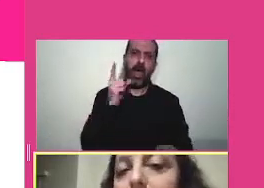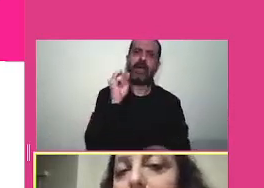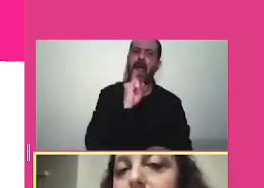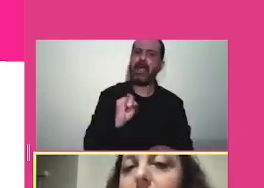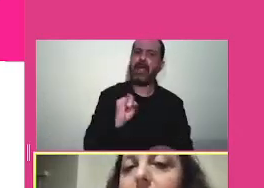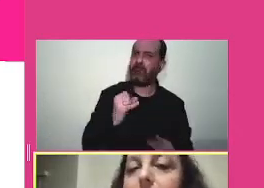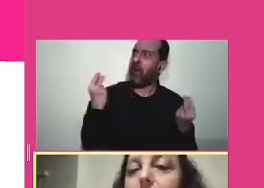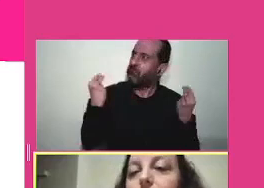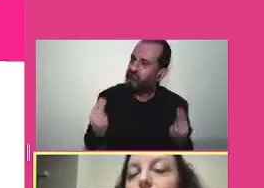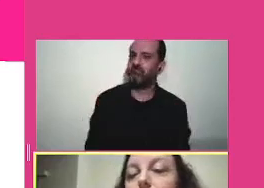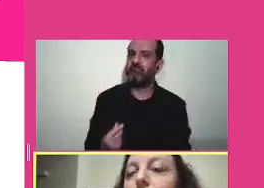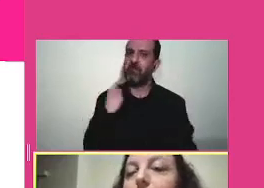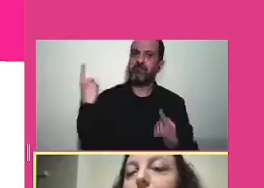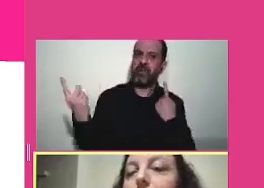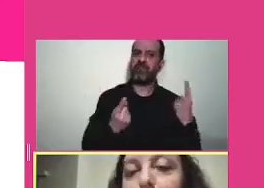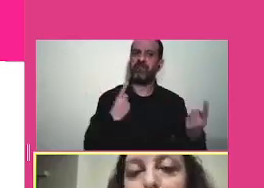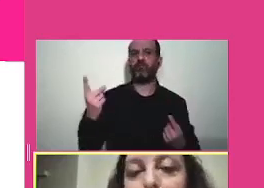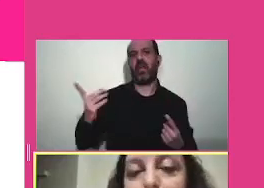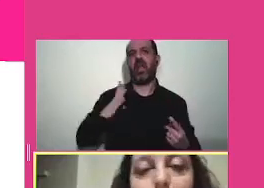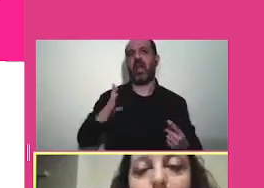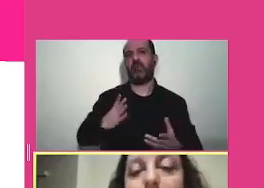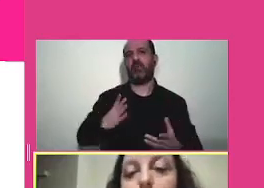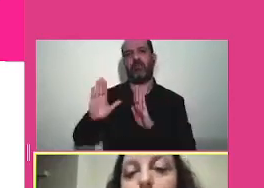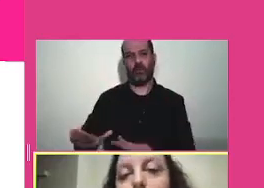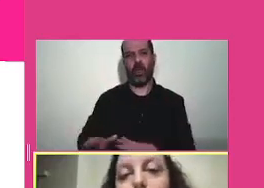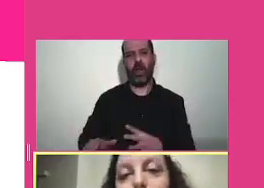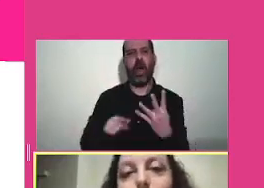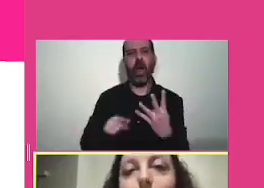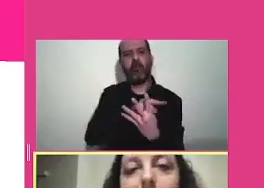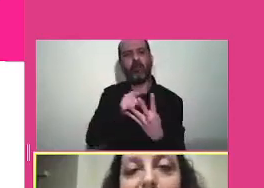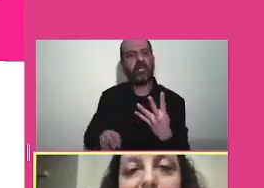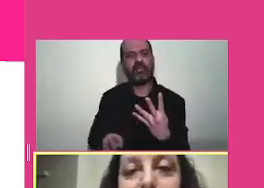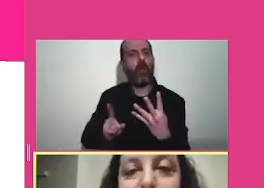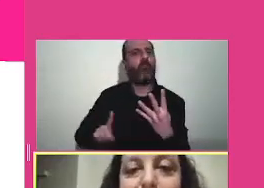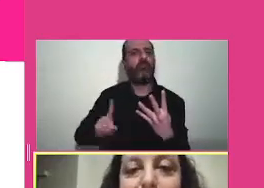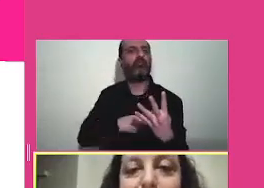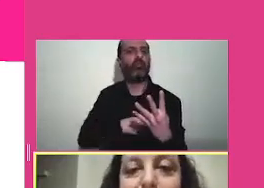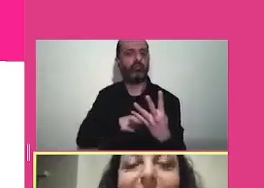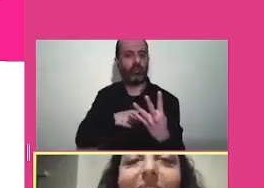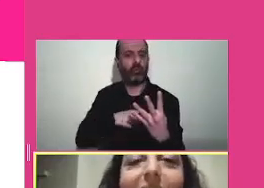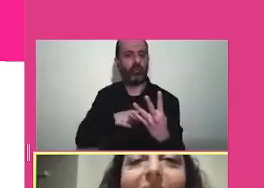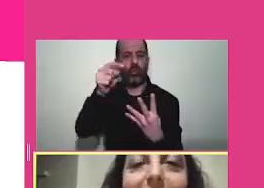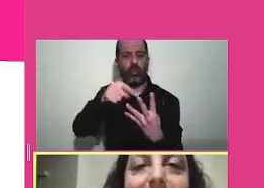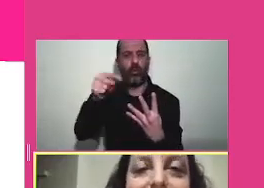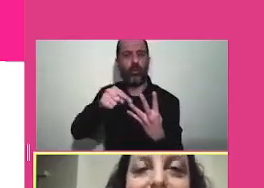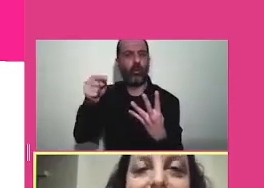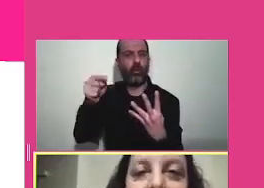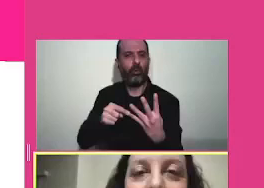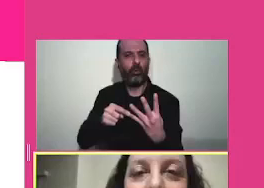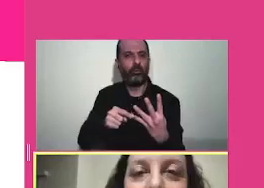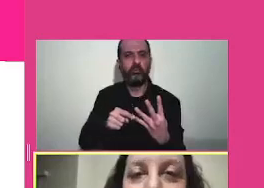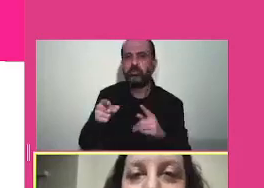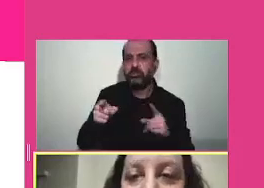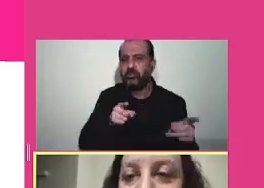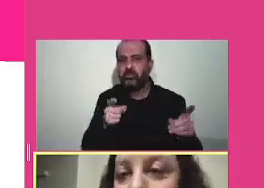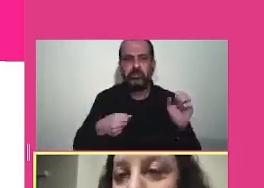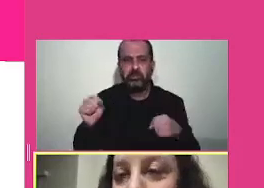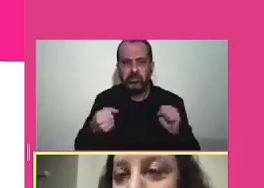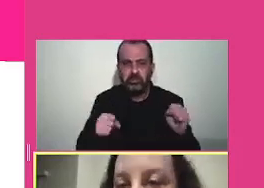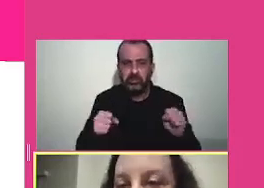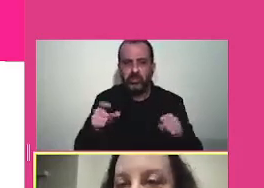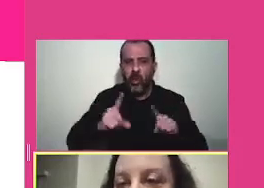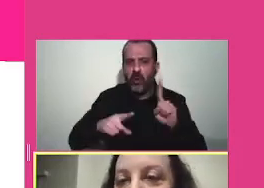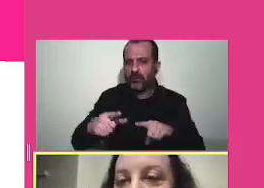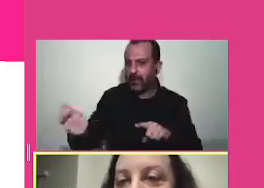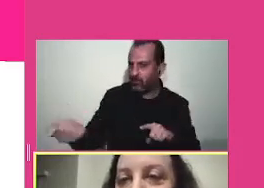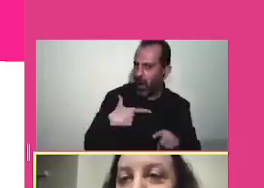προσφέρει ιδανικές συνθήκες διαβίωσης σε ένα ανάπηρο άτομο. Ποιο λέτε ότι είναι σωστό? Για να ακούσω απαντήσεις. Δεν ξέρω αν έχουν γράψει κάποιοι στο